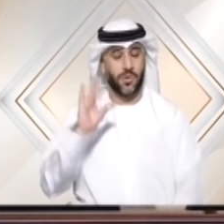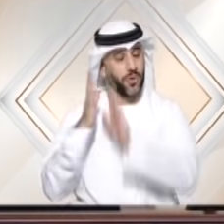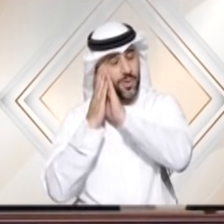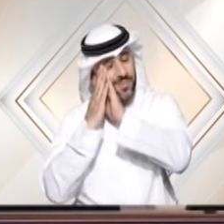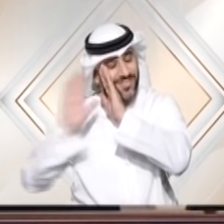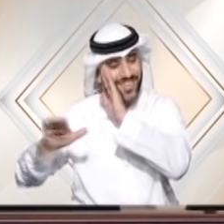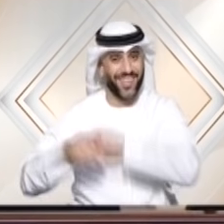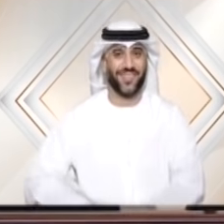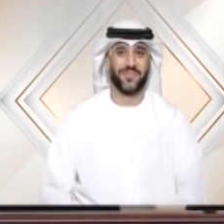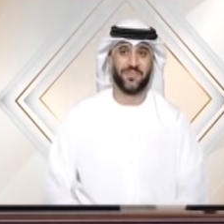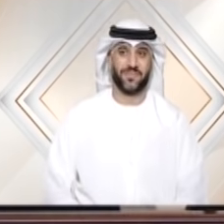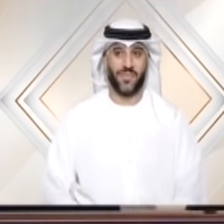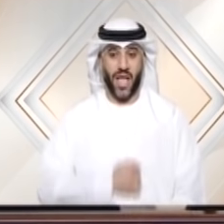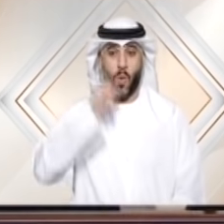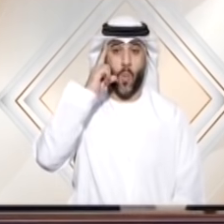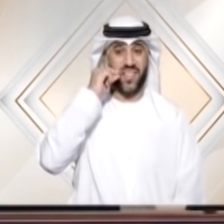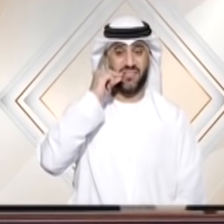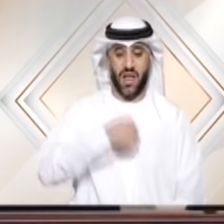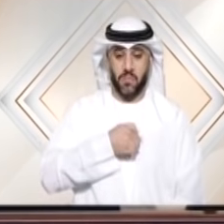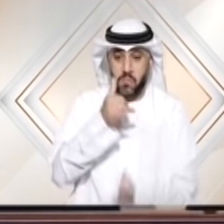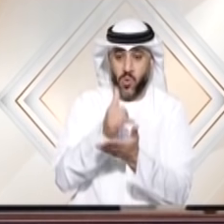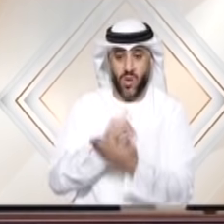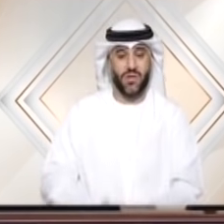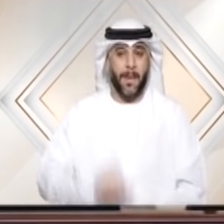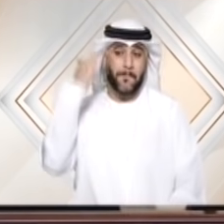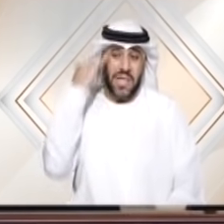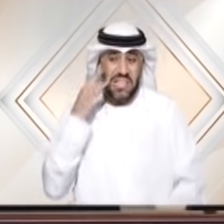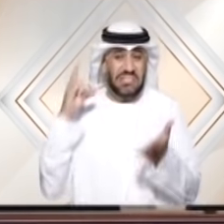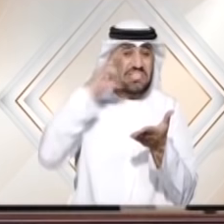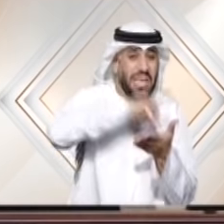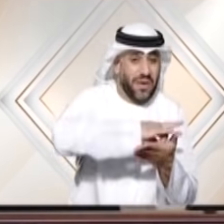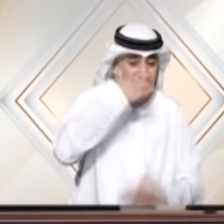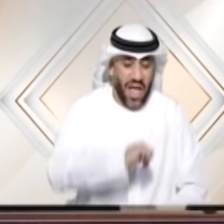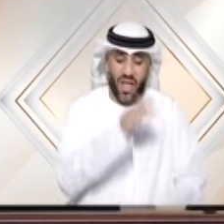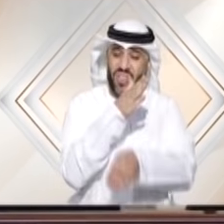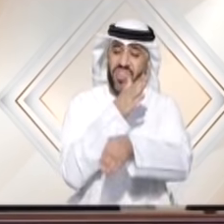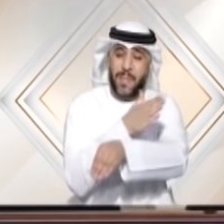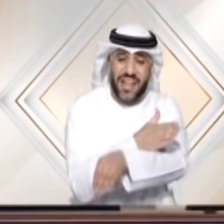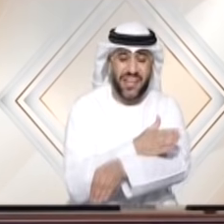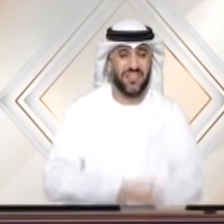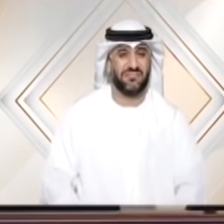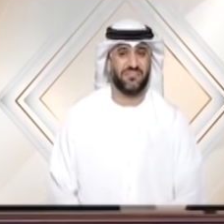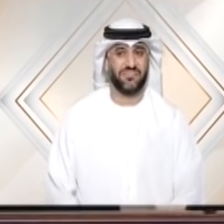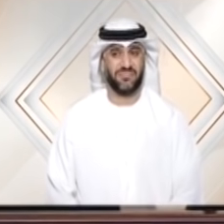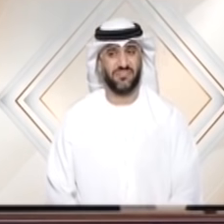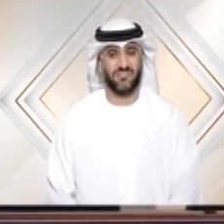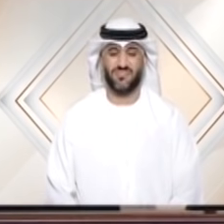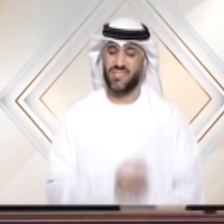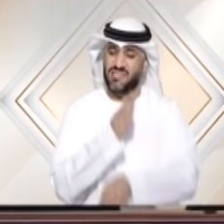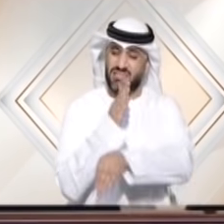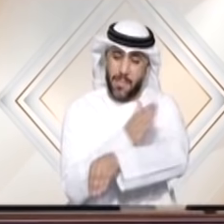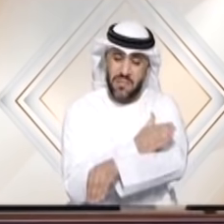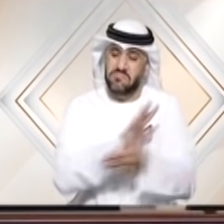فنمت، أنا رجل البيت، وأنت متغربة وتتحملين والتعب وزحمة السير وثقل دم